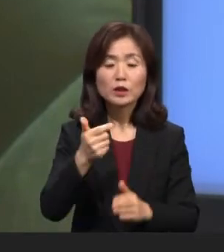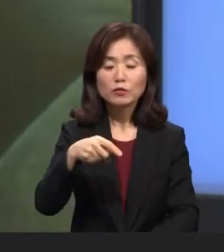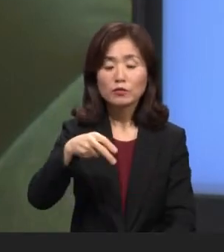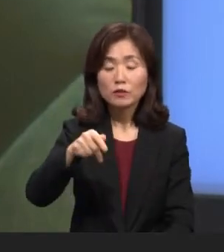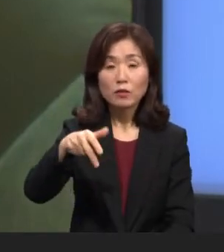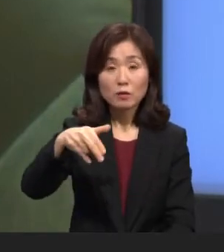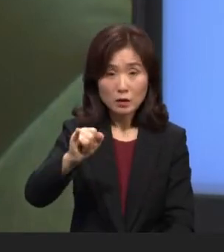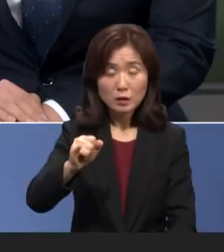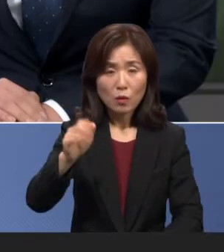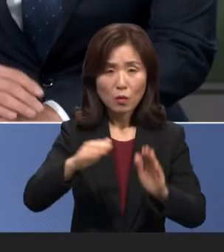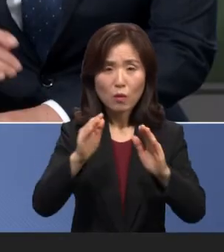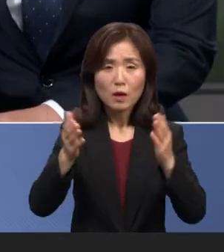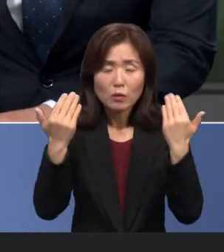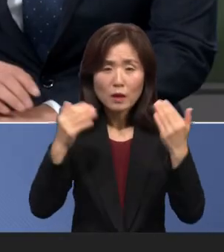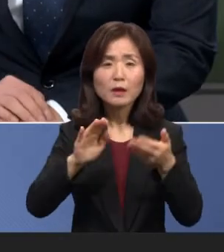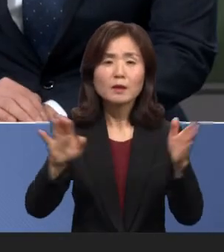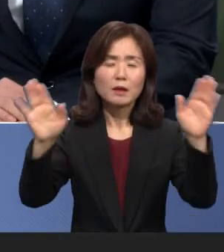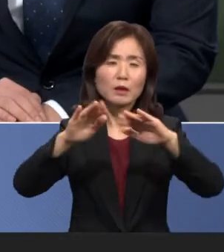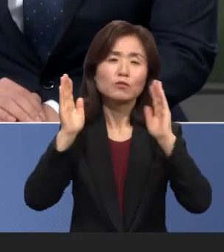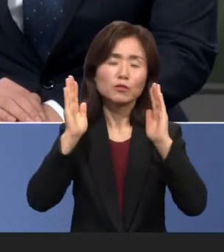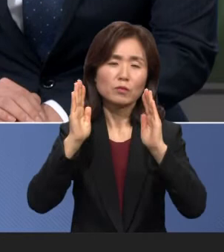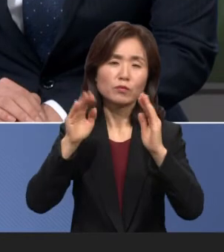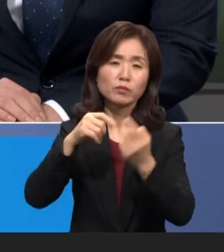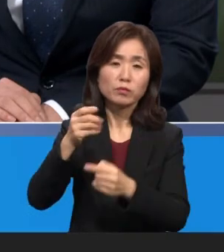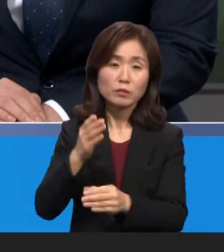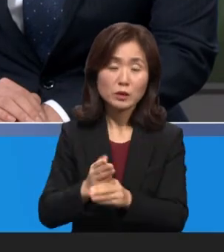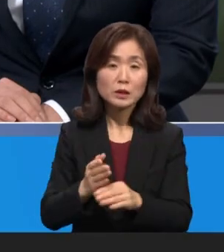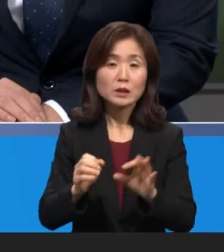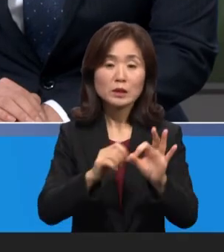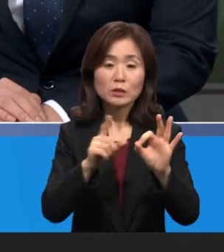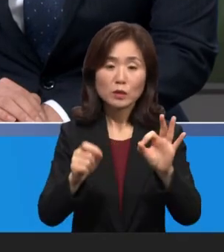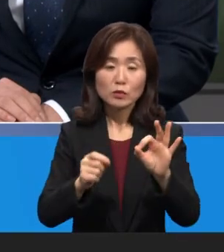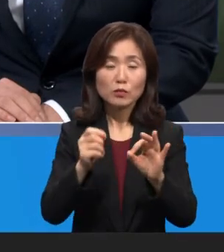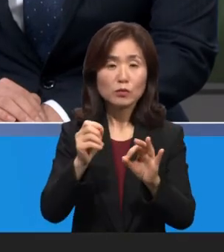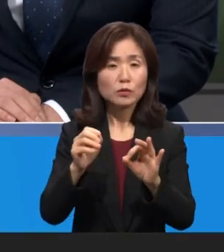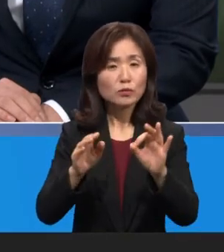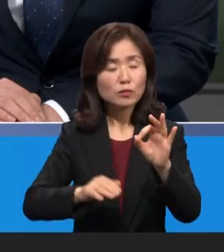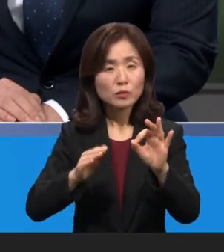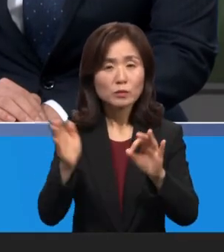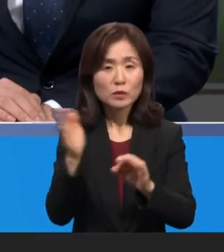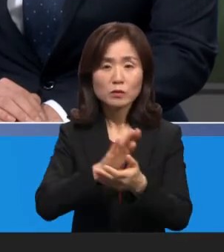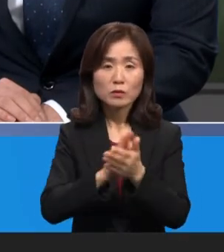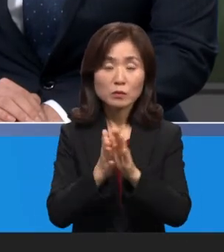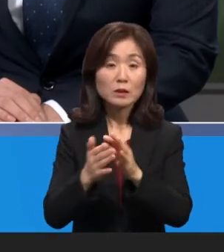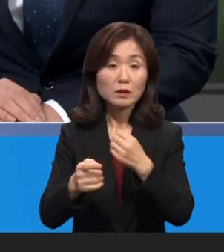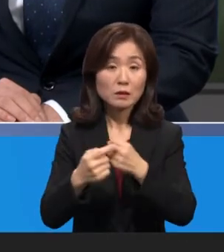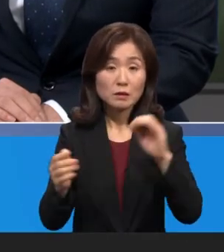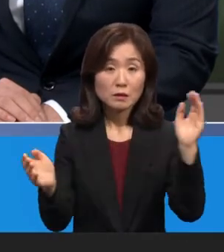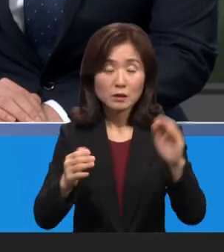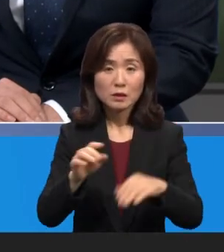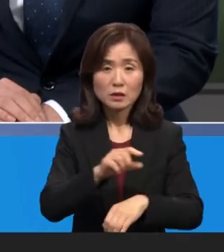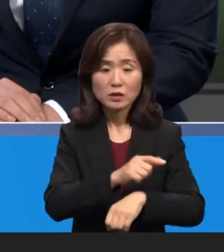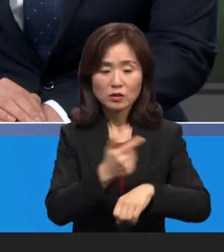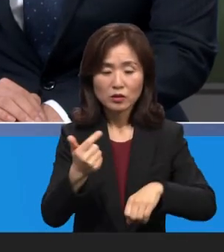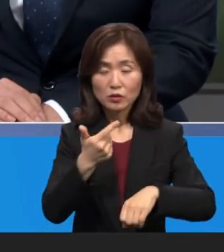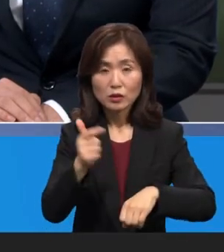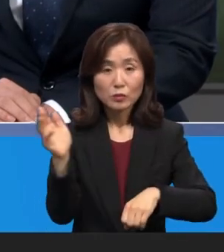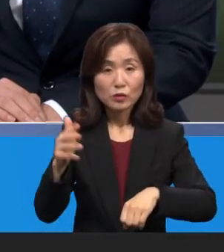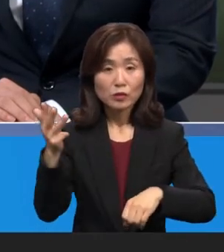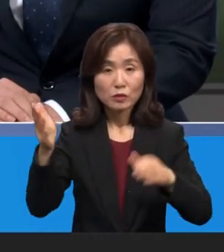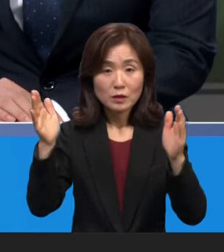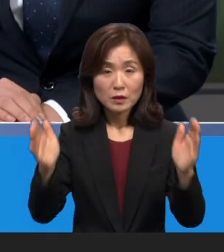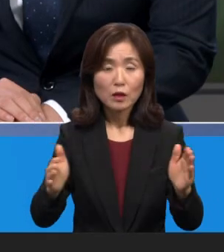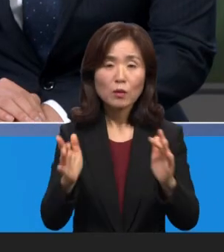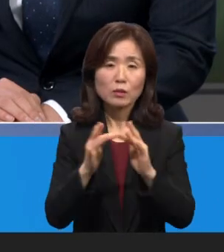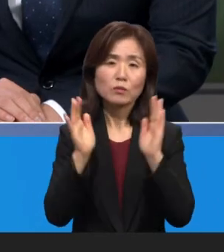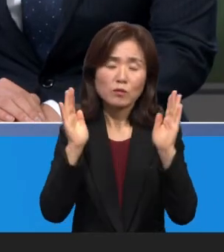제공하고 있습니다 지난 10월 중순부터 유치원과 1학년 학생들이 저녁 6시부터 8시까지 원격 수업을 들을 수